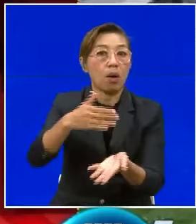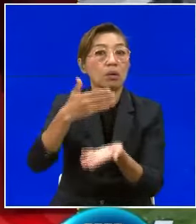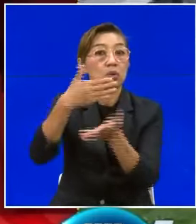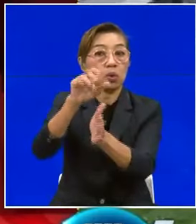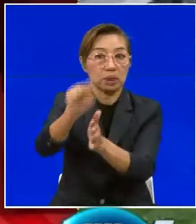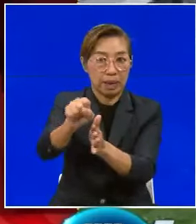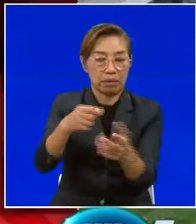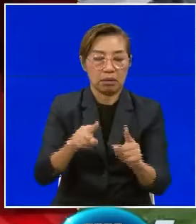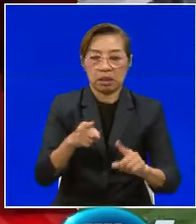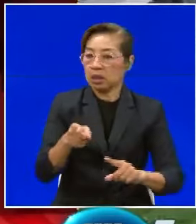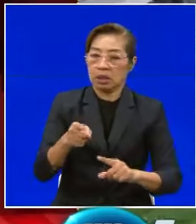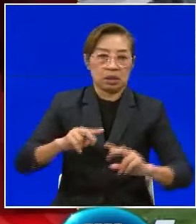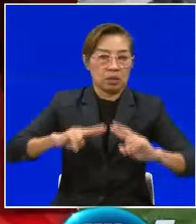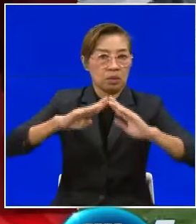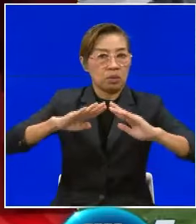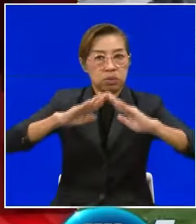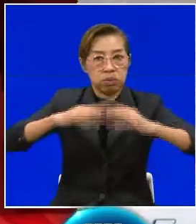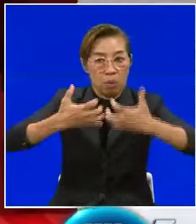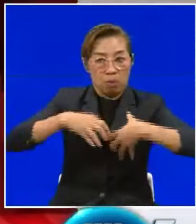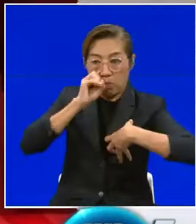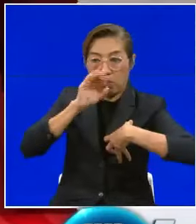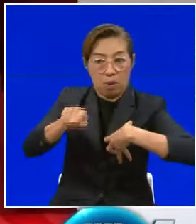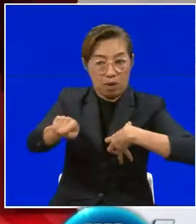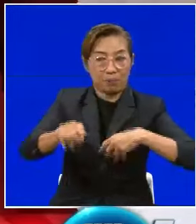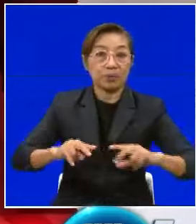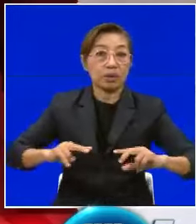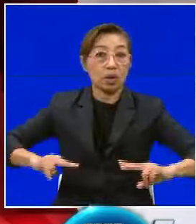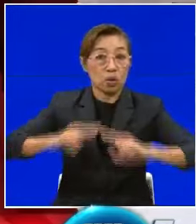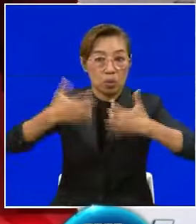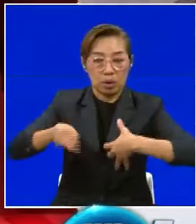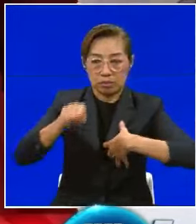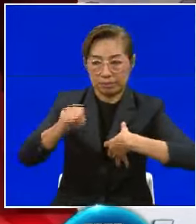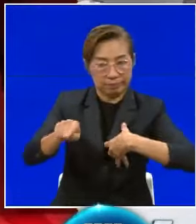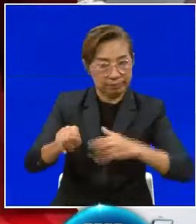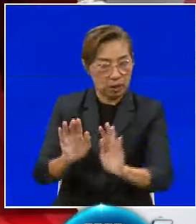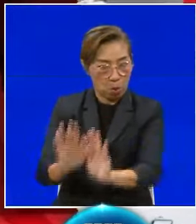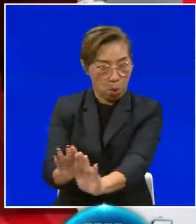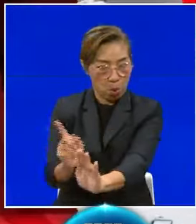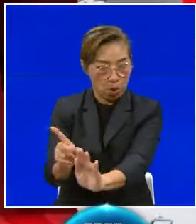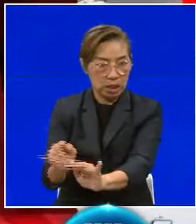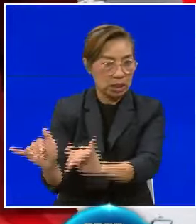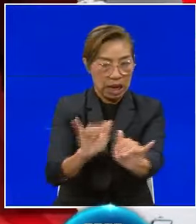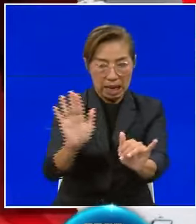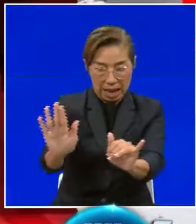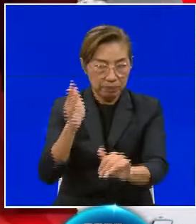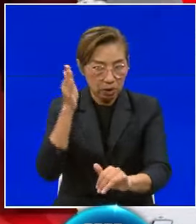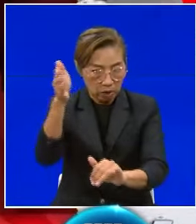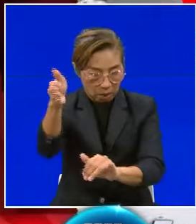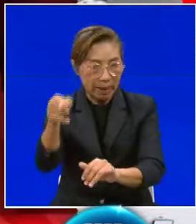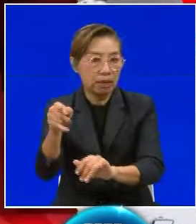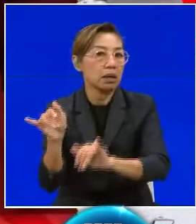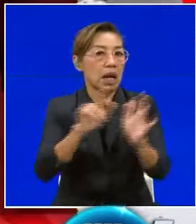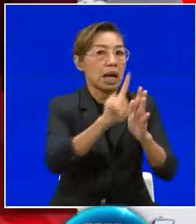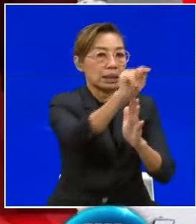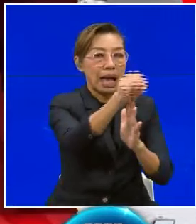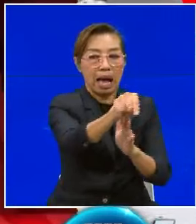ามเคลื่อนย้ายกากของเสียออกนอกพื้นที่แล้วก็เดี๋ยวรอเวลาขนย้ายไปฝังกลบที่ตากภายใน7วันอันนี้ก็เหมือนที่สมุทรสาครเขาบอก